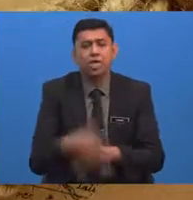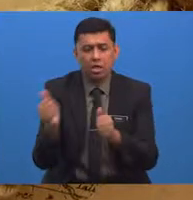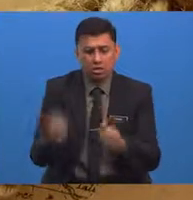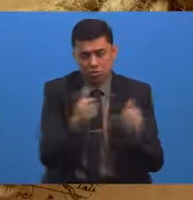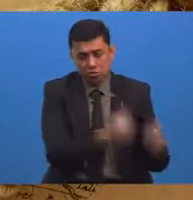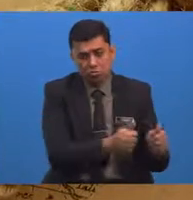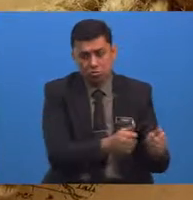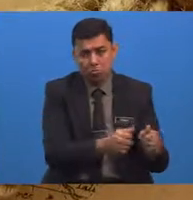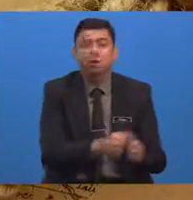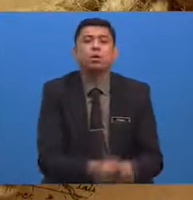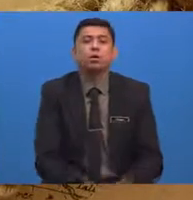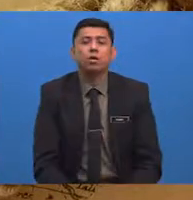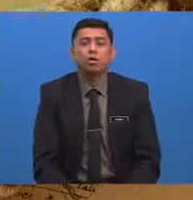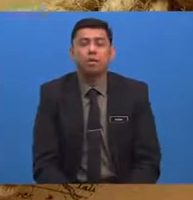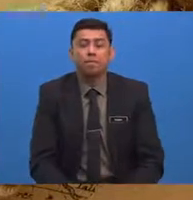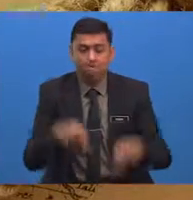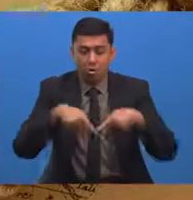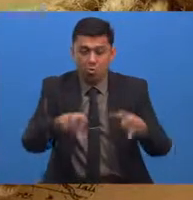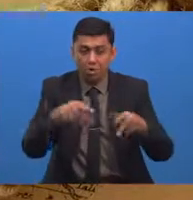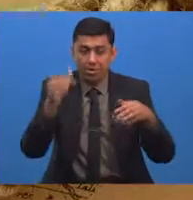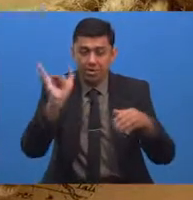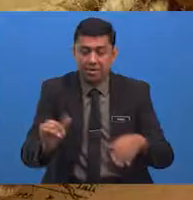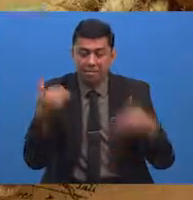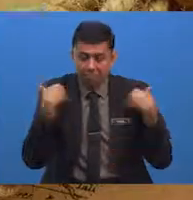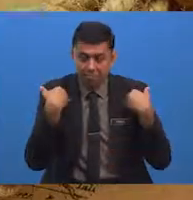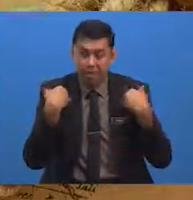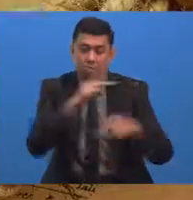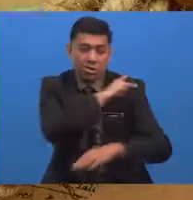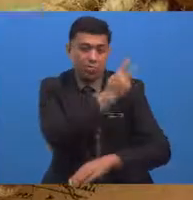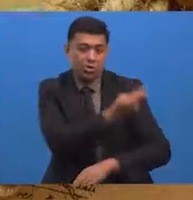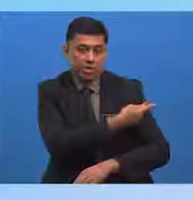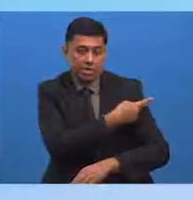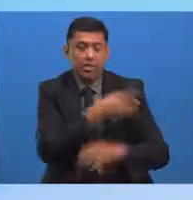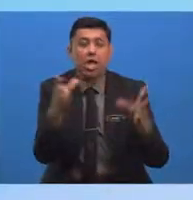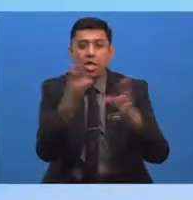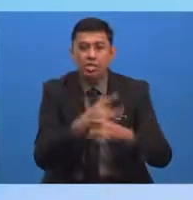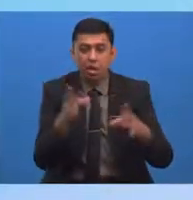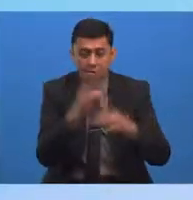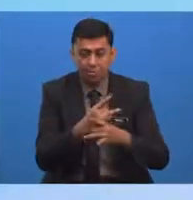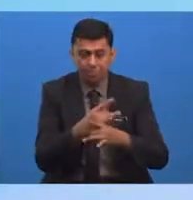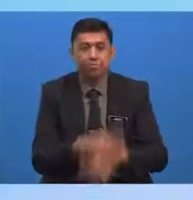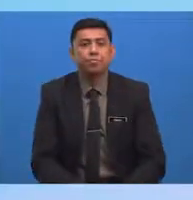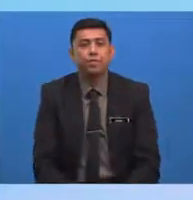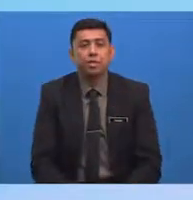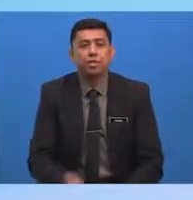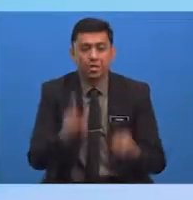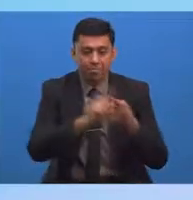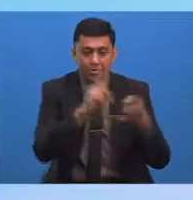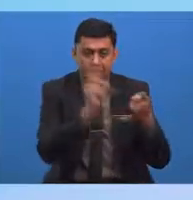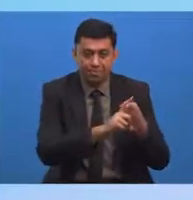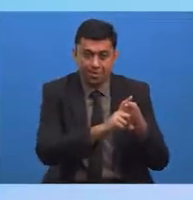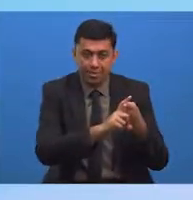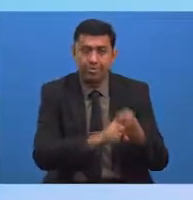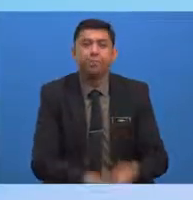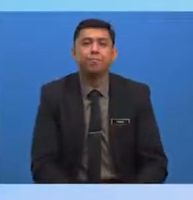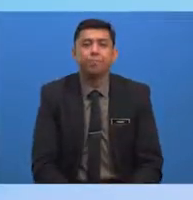strategi dan menggunakan peluang yang ada bagi menguasai Sarawak. Strategi pertama digunakan James